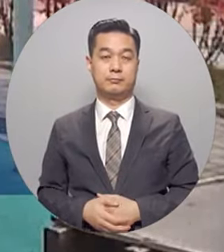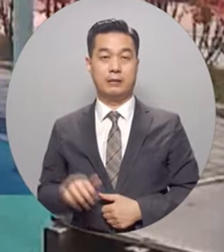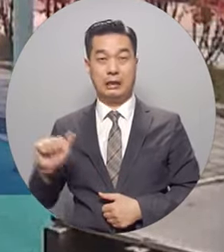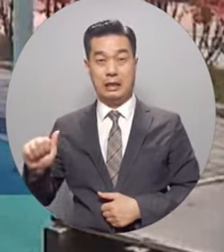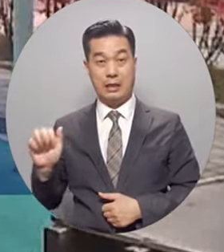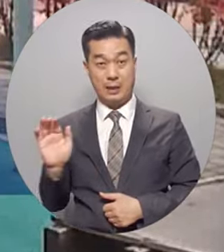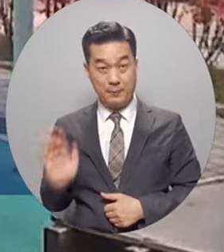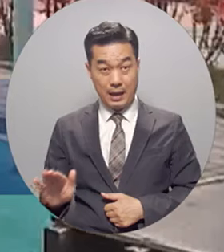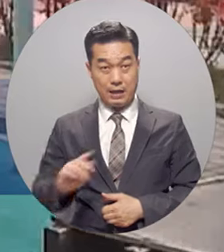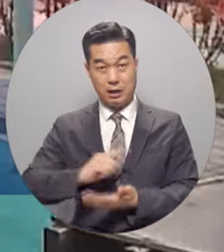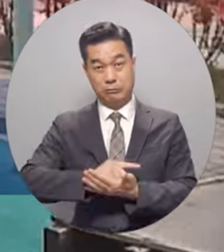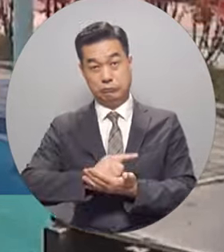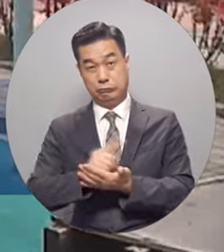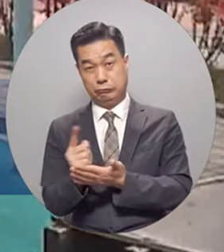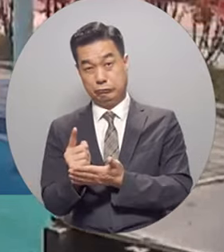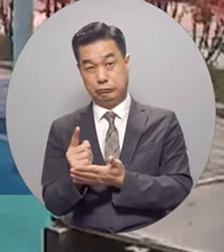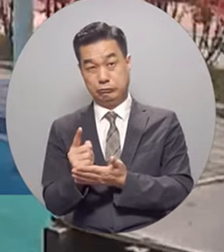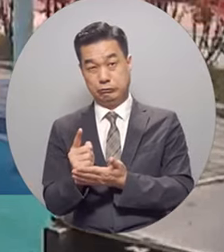았는지